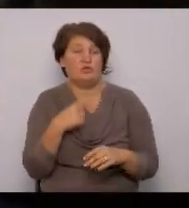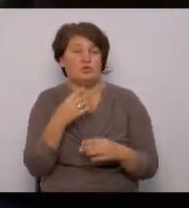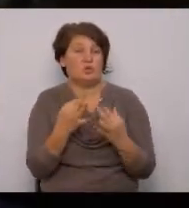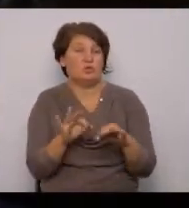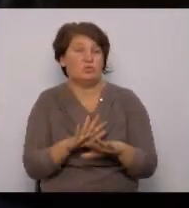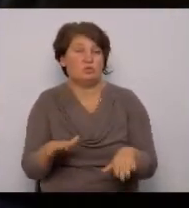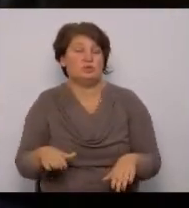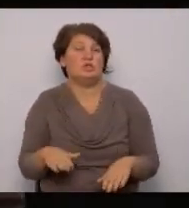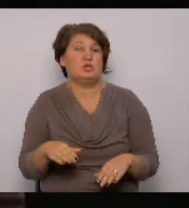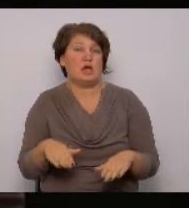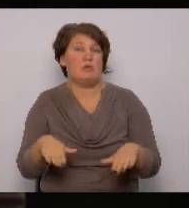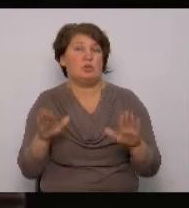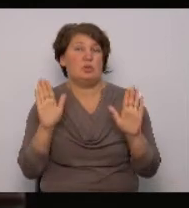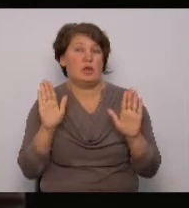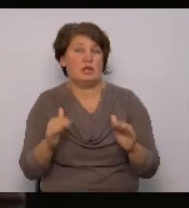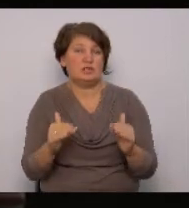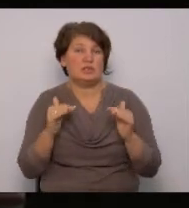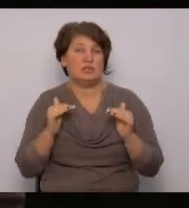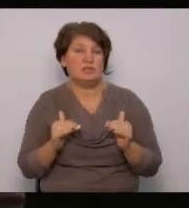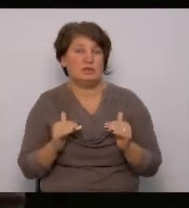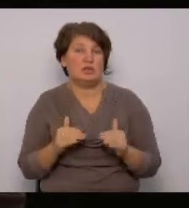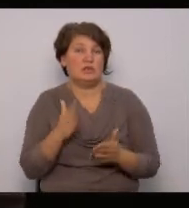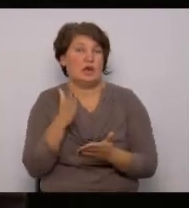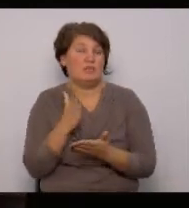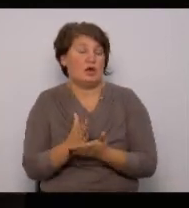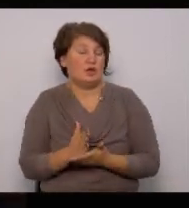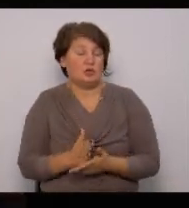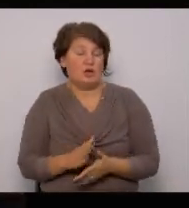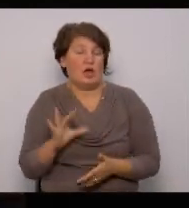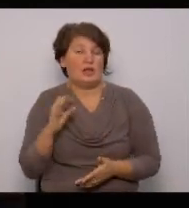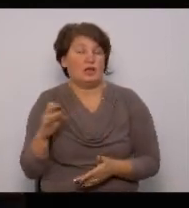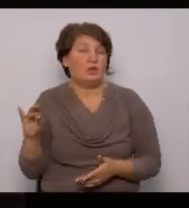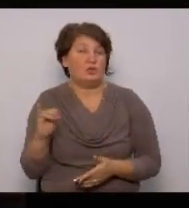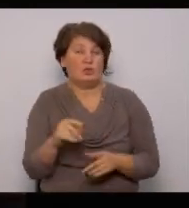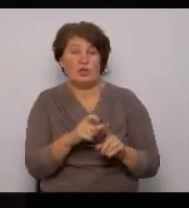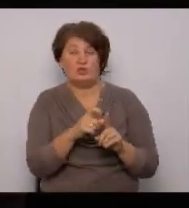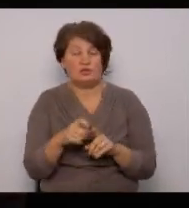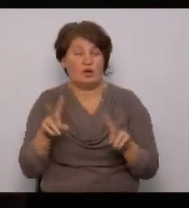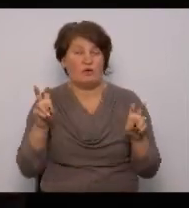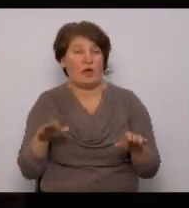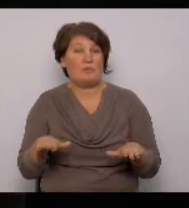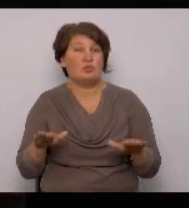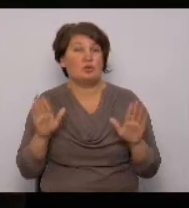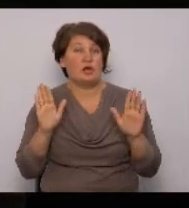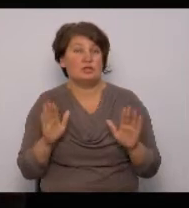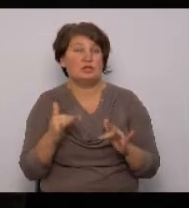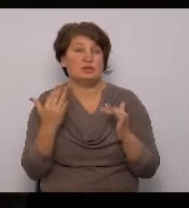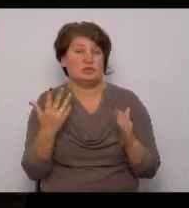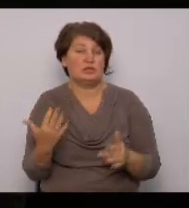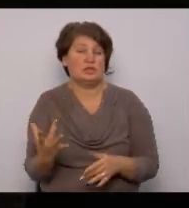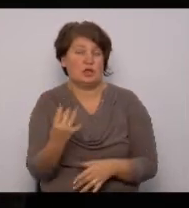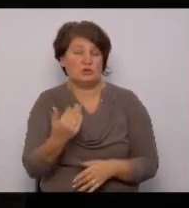Я вже маю дійсно алергію на слово капітуляція і хочу вкотре всіх